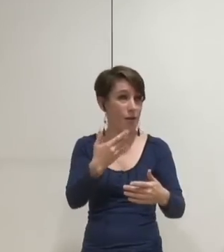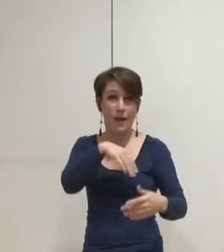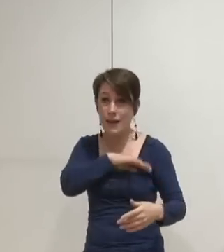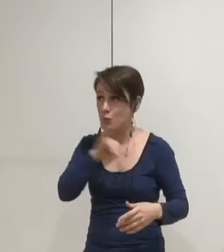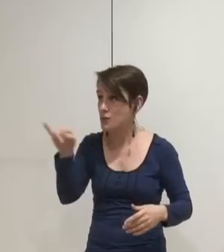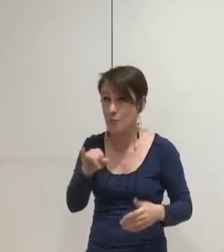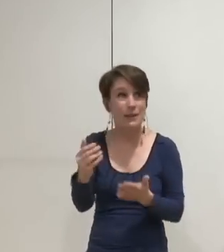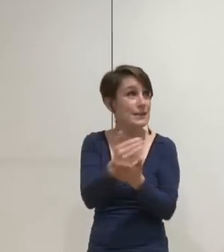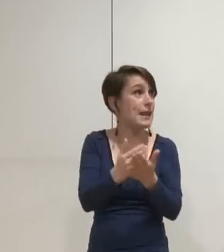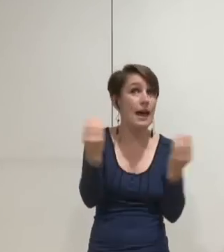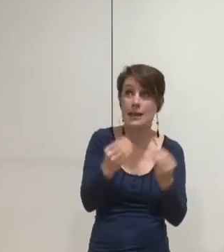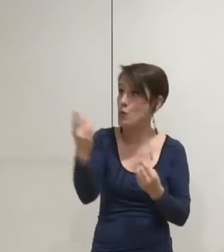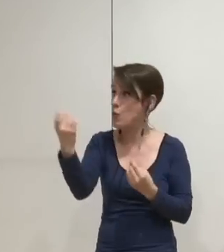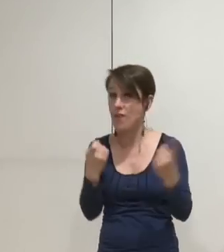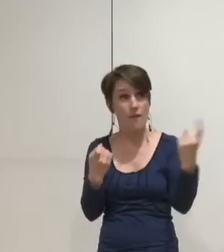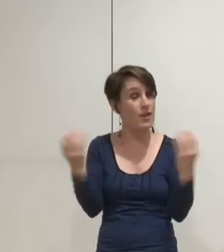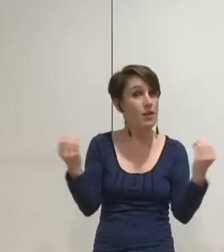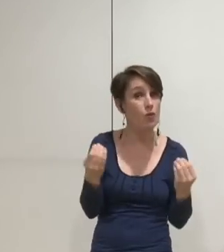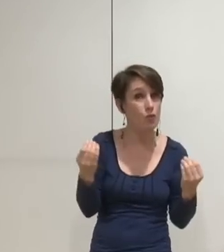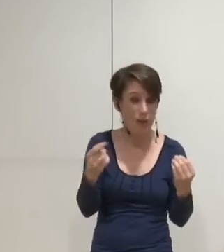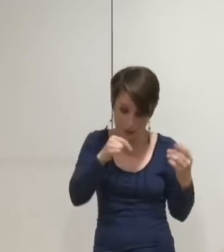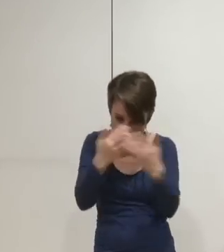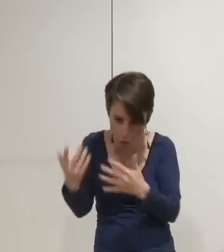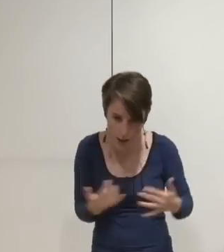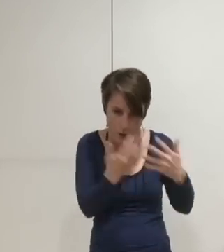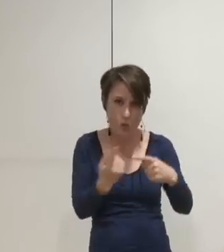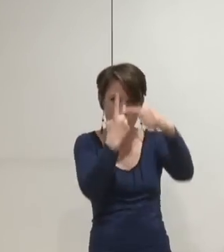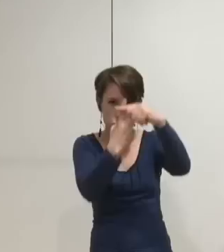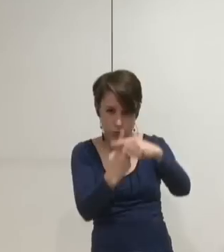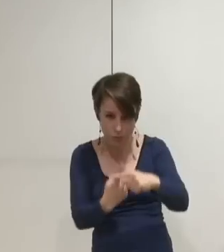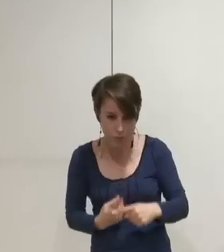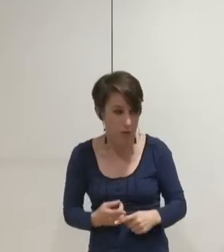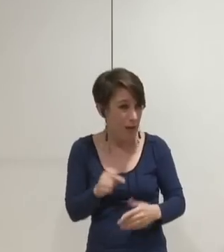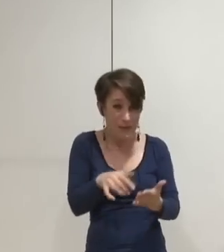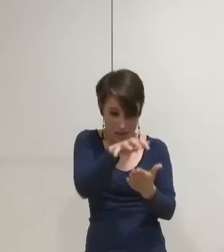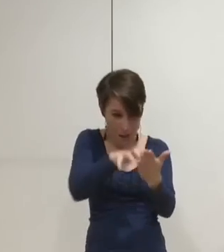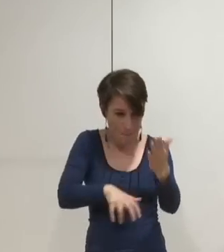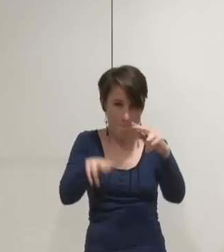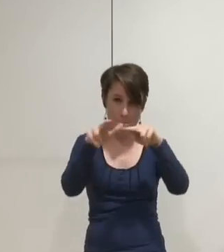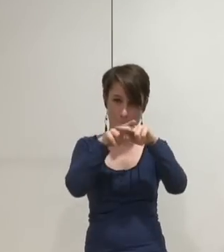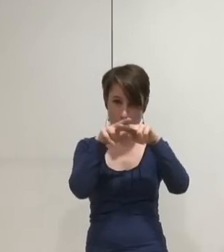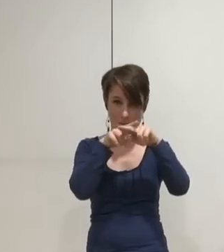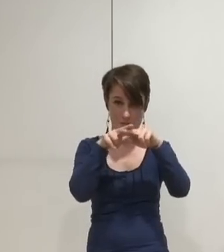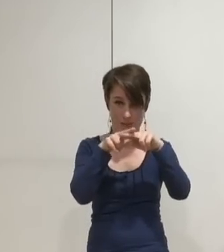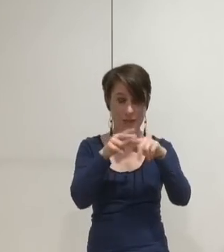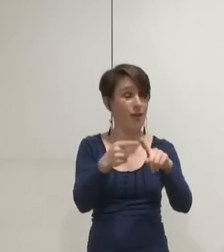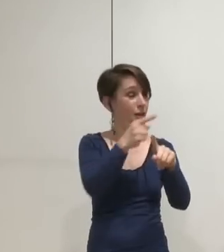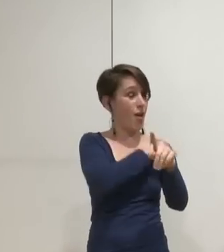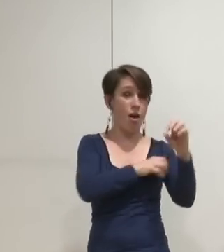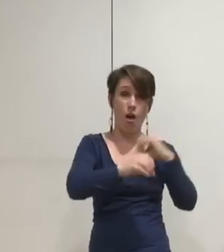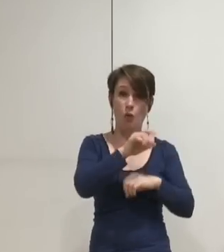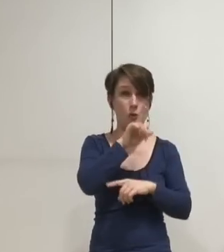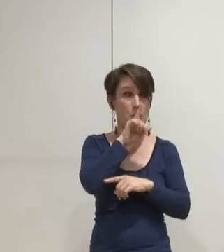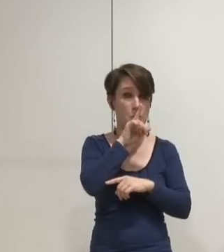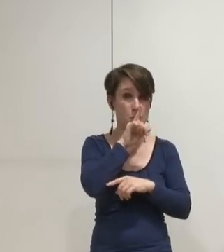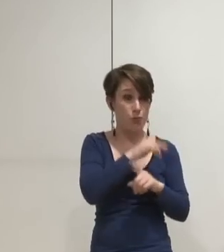projeter ou projeter cette reprise pour la ville de Grenoble cela n'est ni écrit ni dit en octobre c'est évoqué à partir de